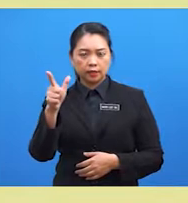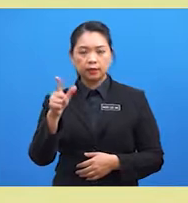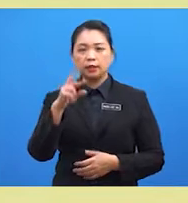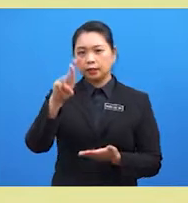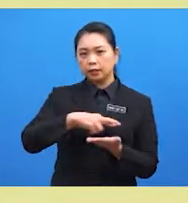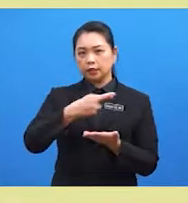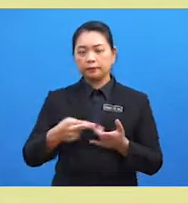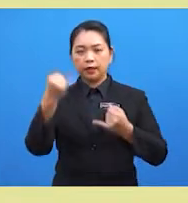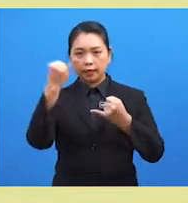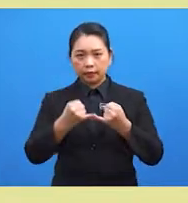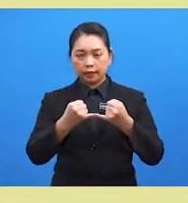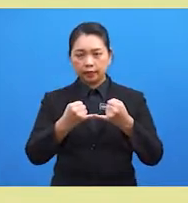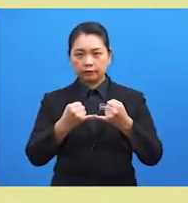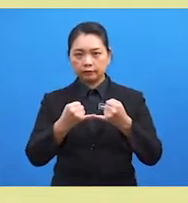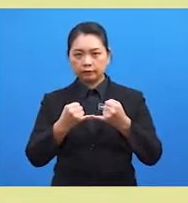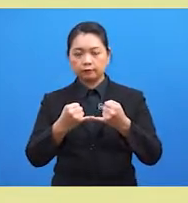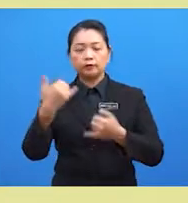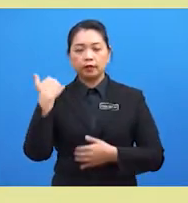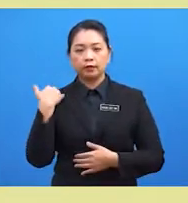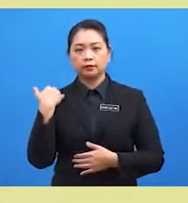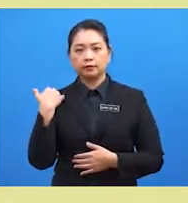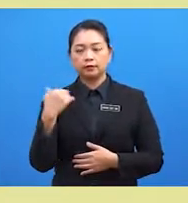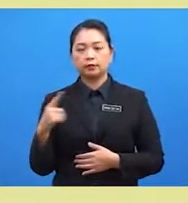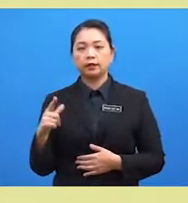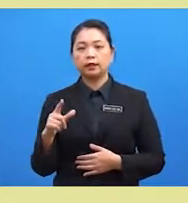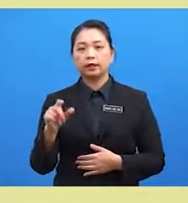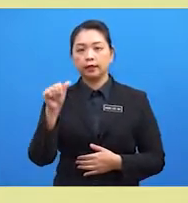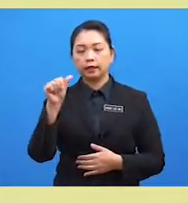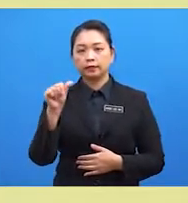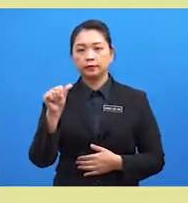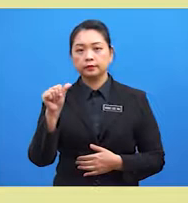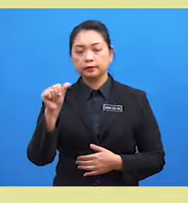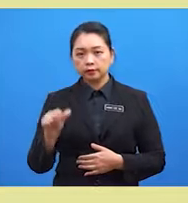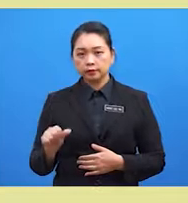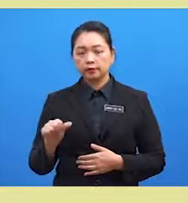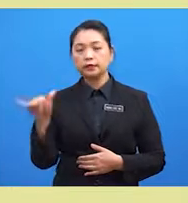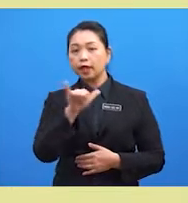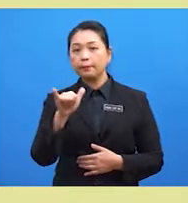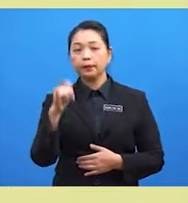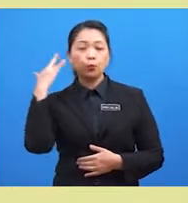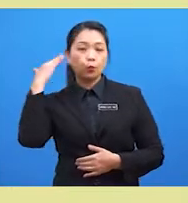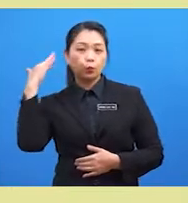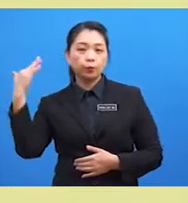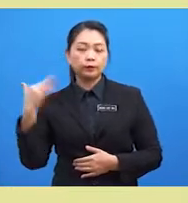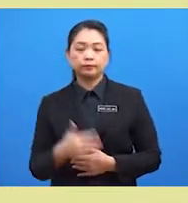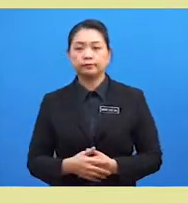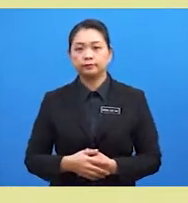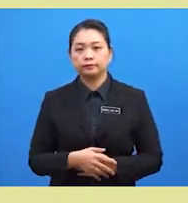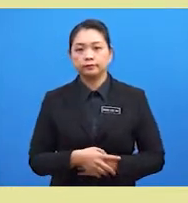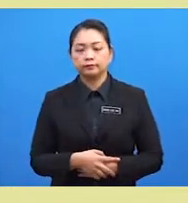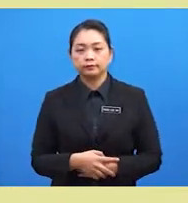akhir pada setiap baris adalah sekata dan sama bunyinya.